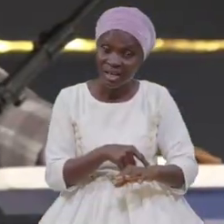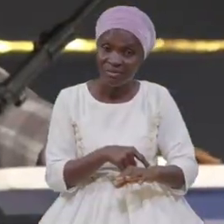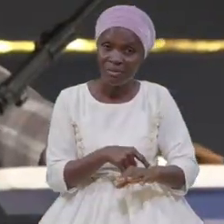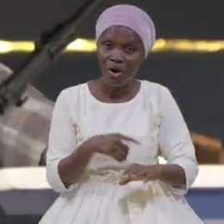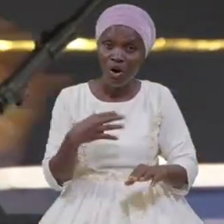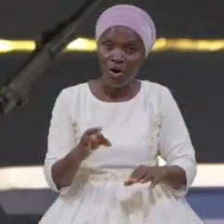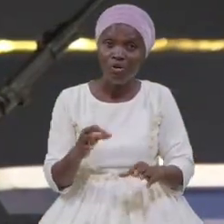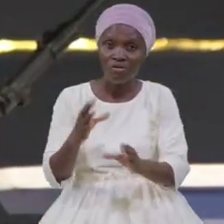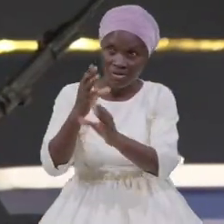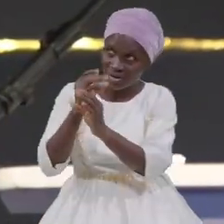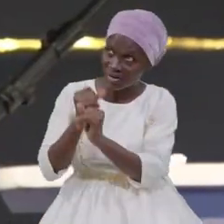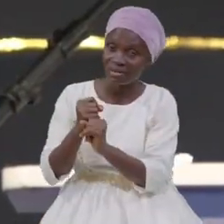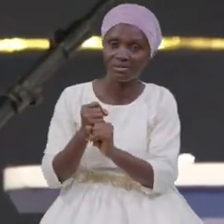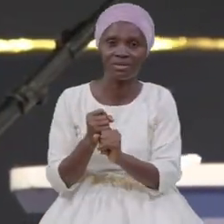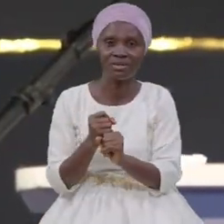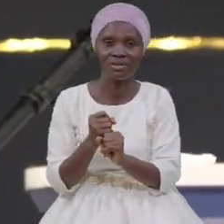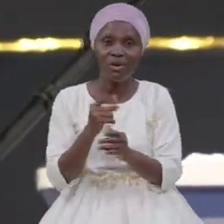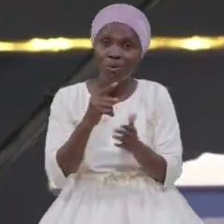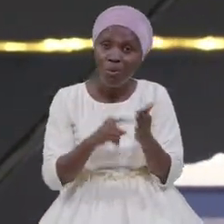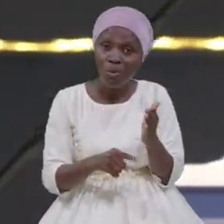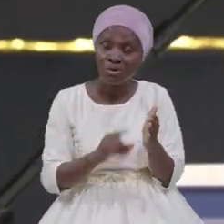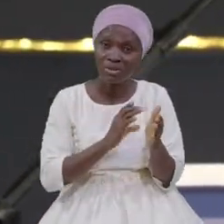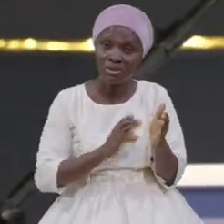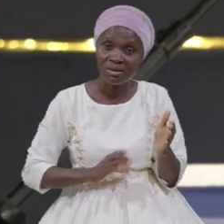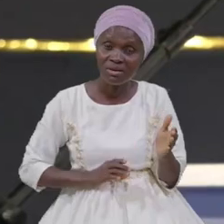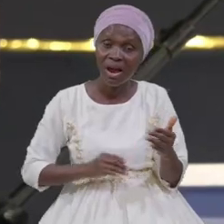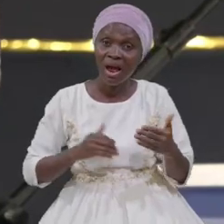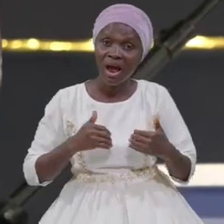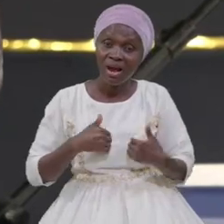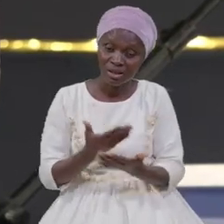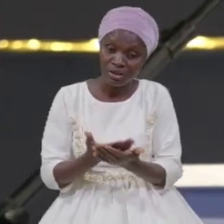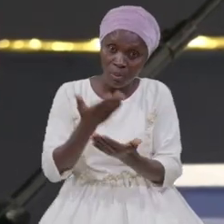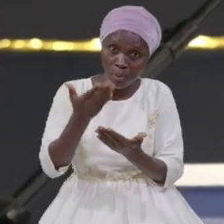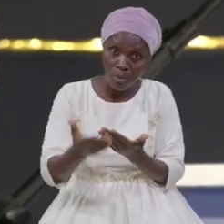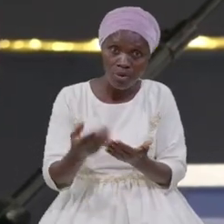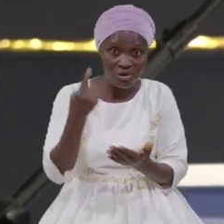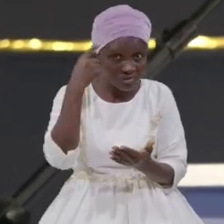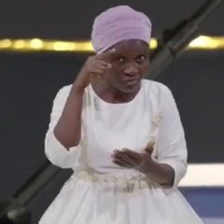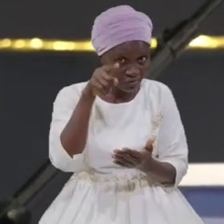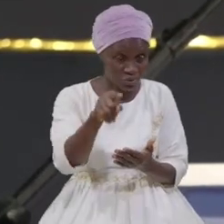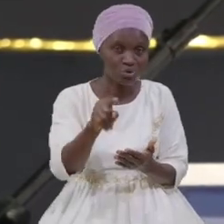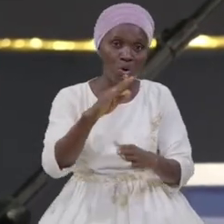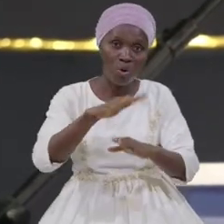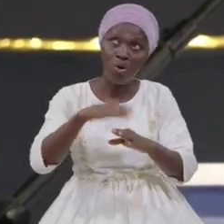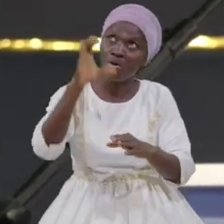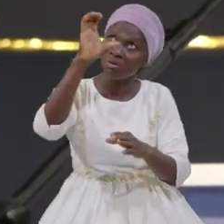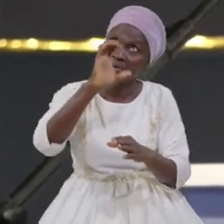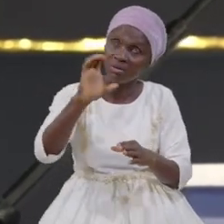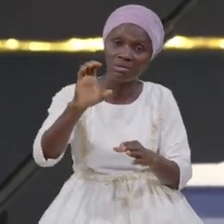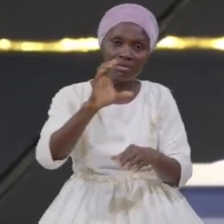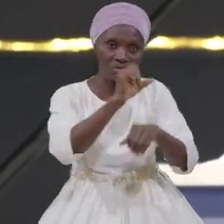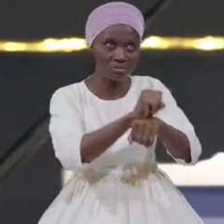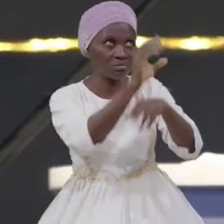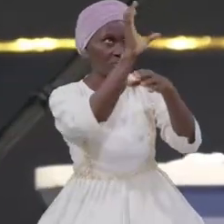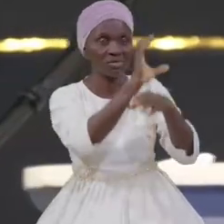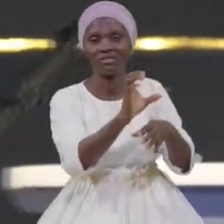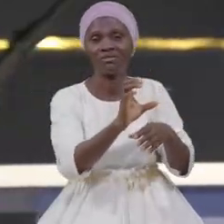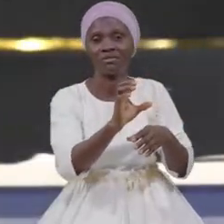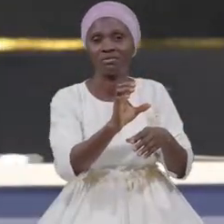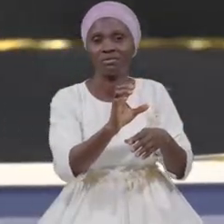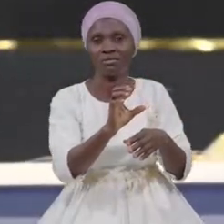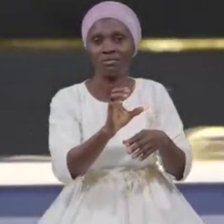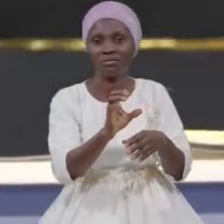C'est le moment de recevoir ce que Christ a acquis pour toi sur la croix du calvaire.